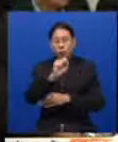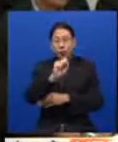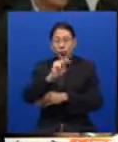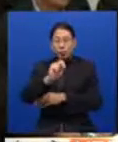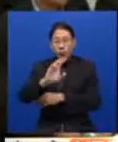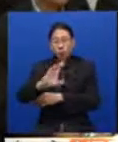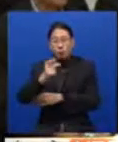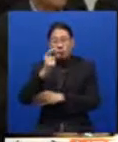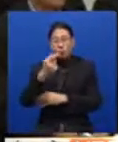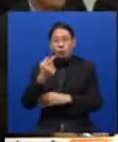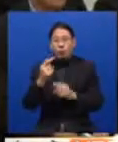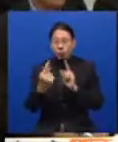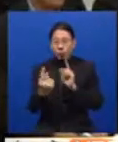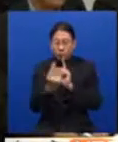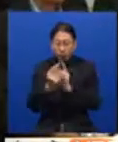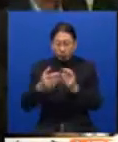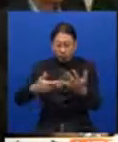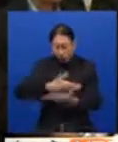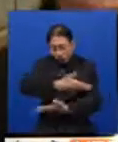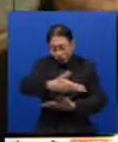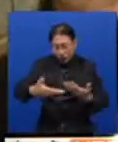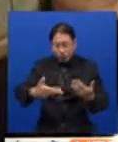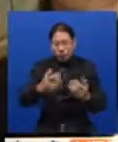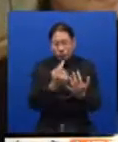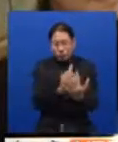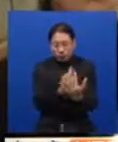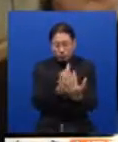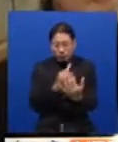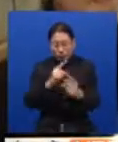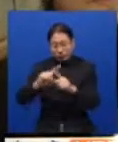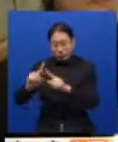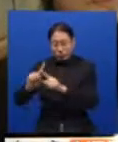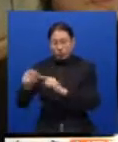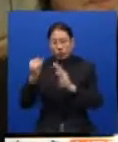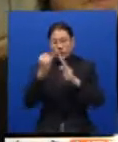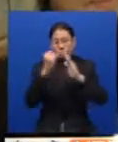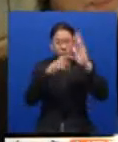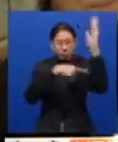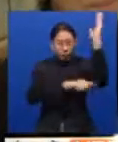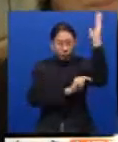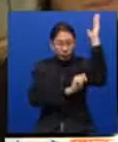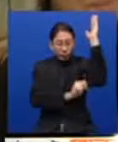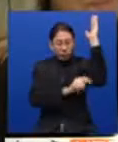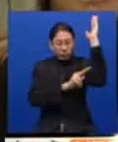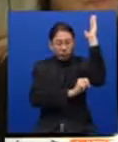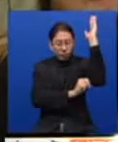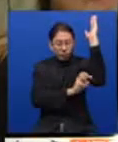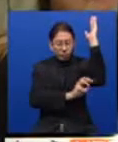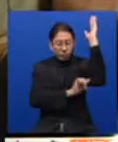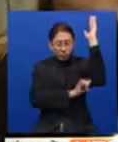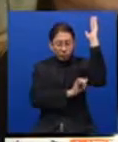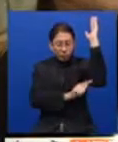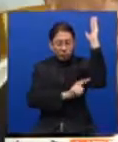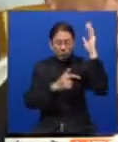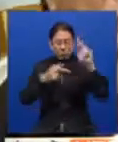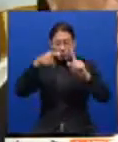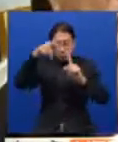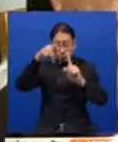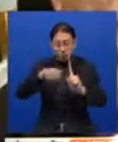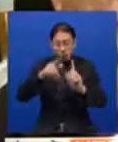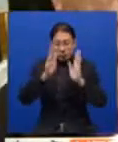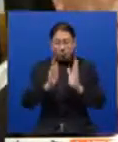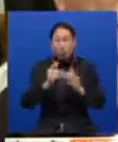สนชนะคะร่วมพบปะกับผู้แทนประชาชนทุกกลุ่มในพื้นที่จังหวัดปัตตานียะลาและนราธิวาสรวมกว่า 1,000คน